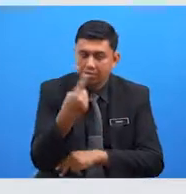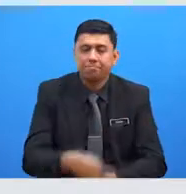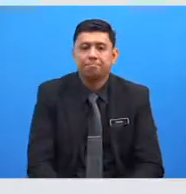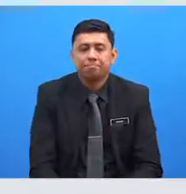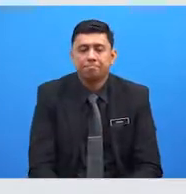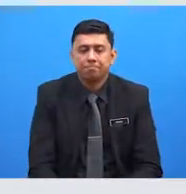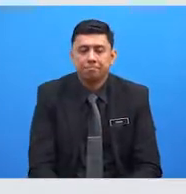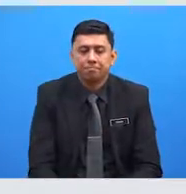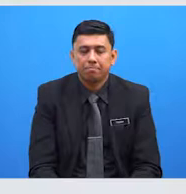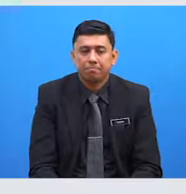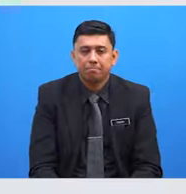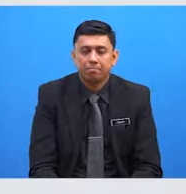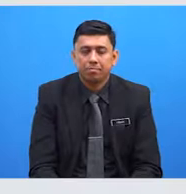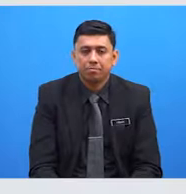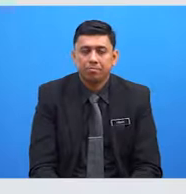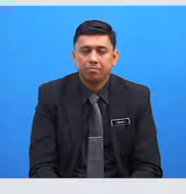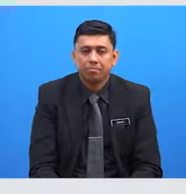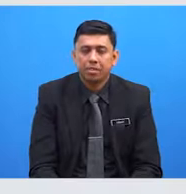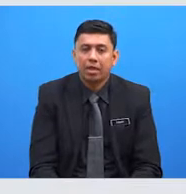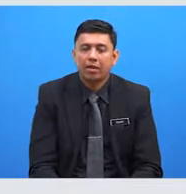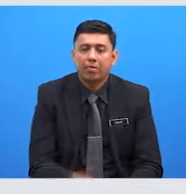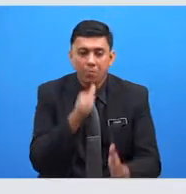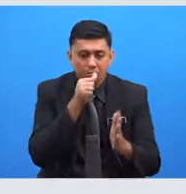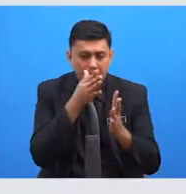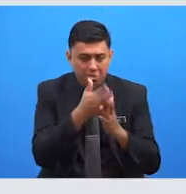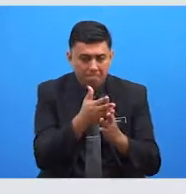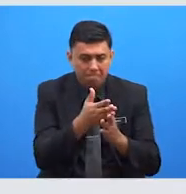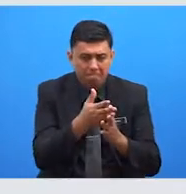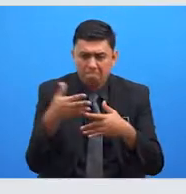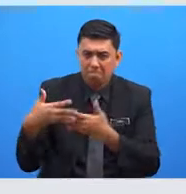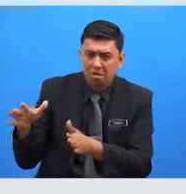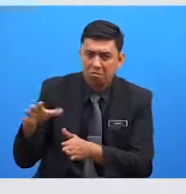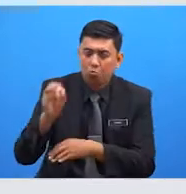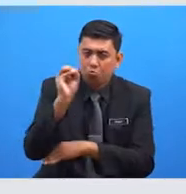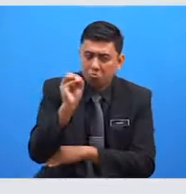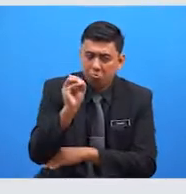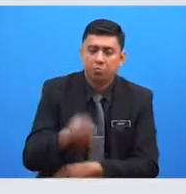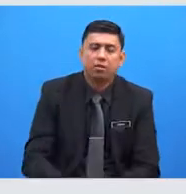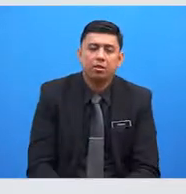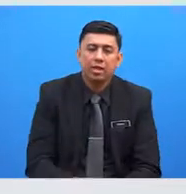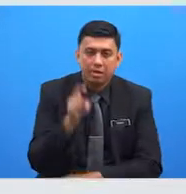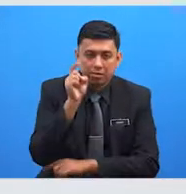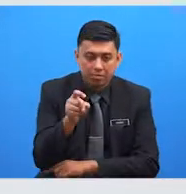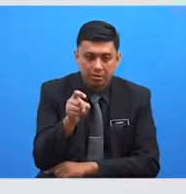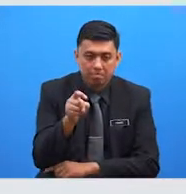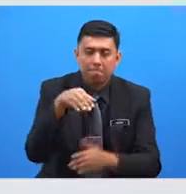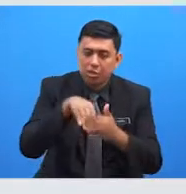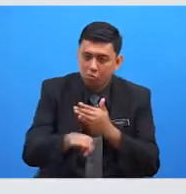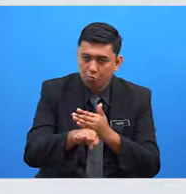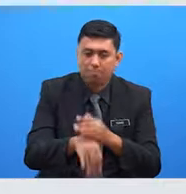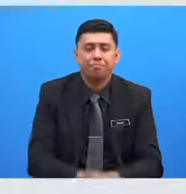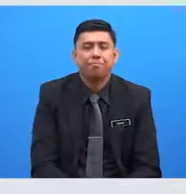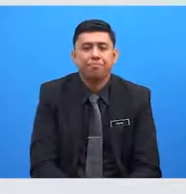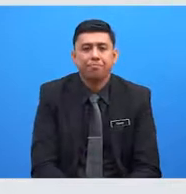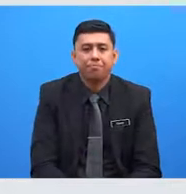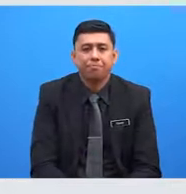username. Manakala kekotak input password dibiarkan kosong. Kemudian, klik butang login.